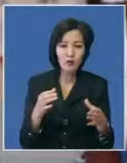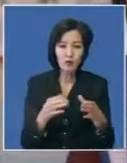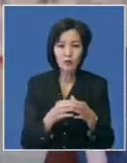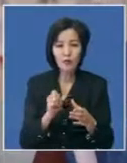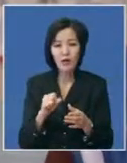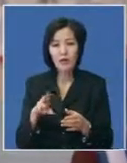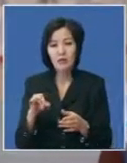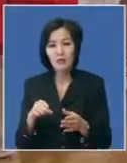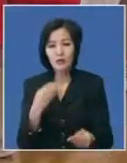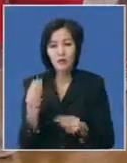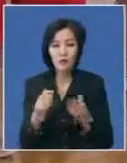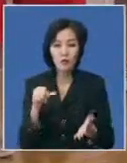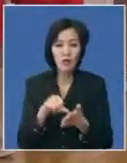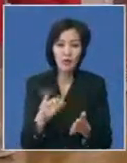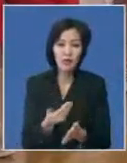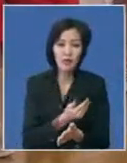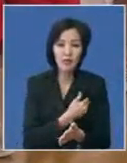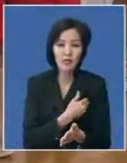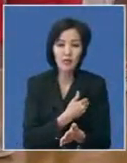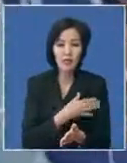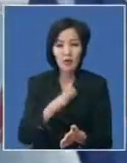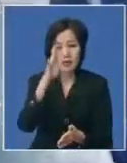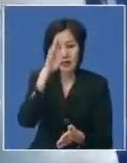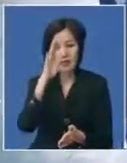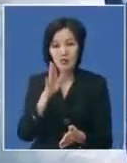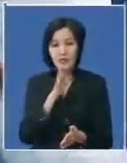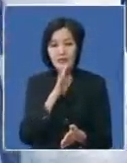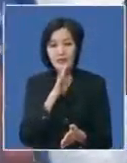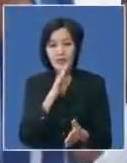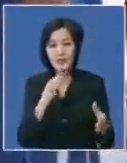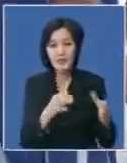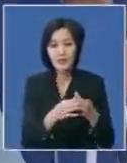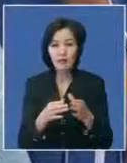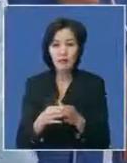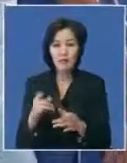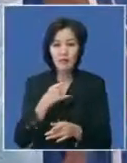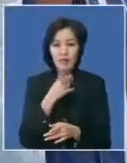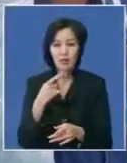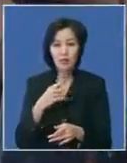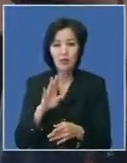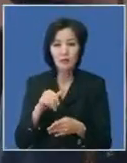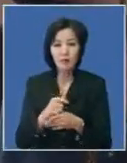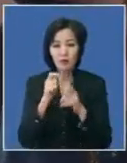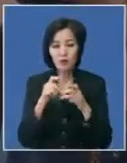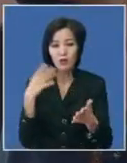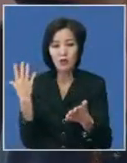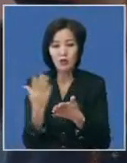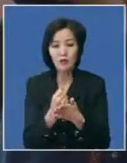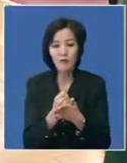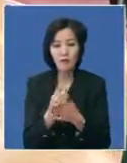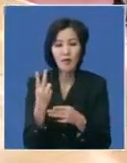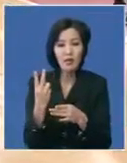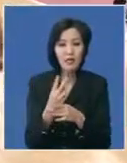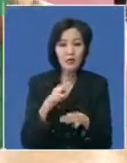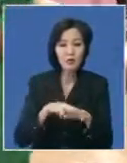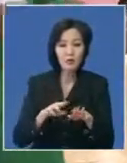бар, сонда ойнағым келеді. Осы жарыста ерлер және қыздар арасында да талдықорғандық баскетболшылар бас жүлдені жеңіп алды. Екінші